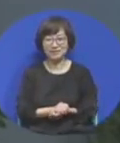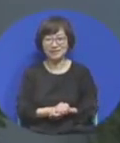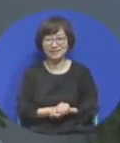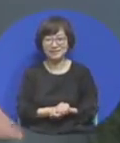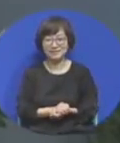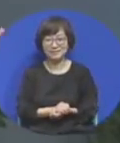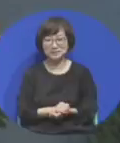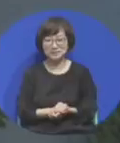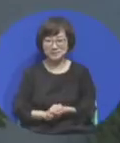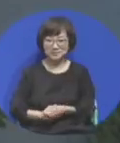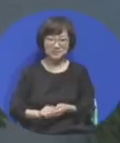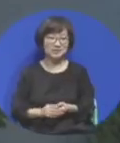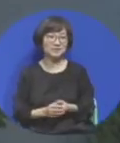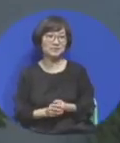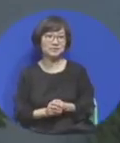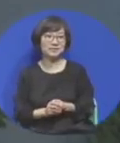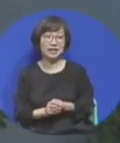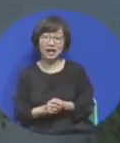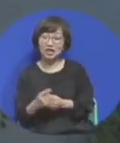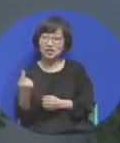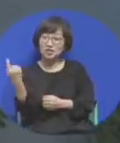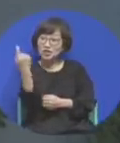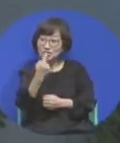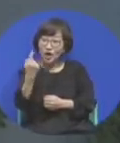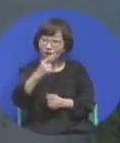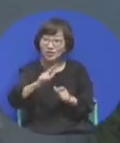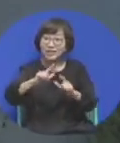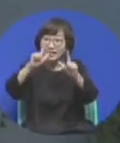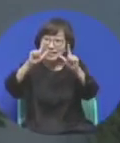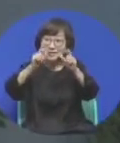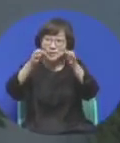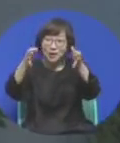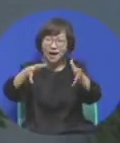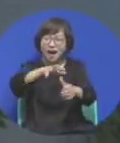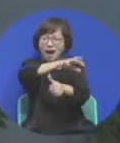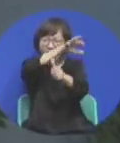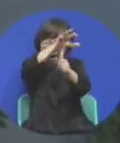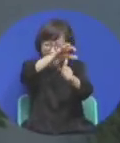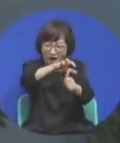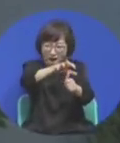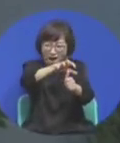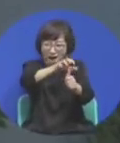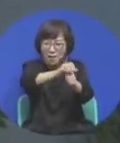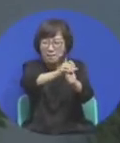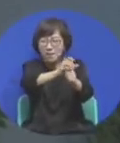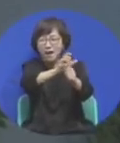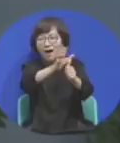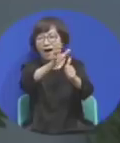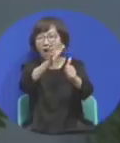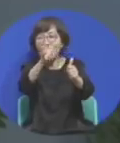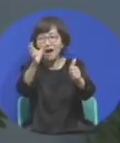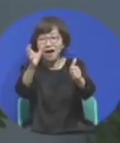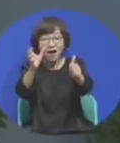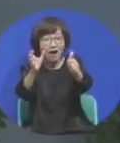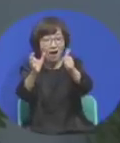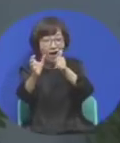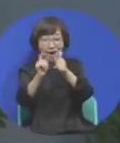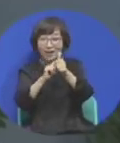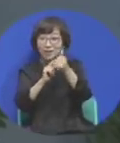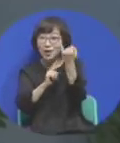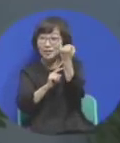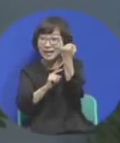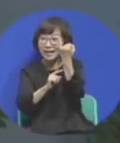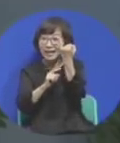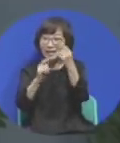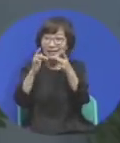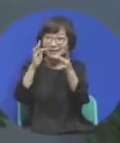is. 천일을 가둬 있다가 나온 여자 이 스님이 한 얘기예요. This one female Buddhist